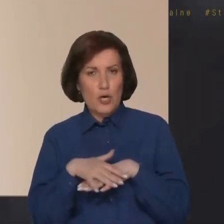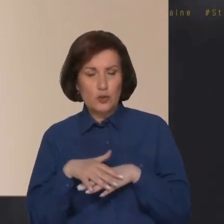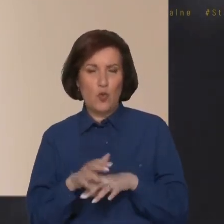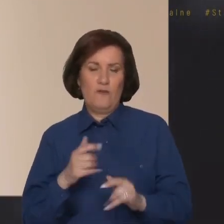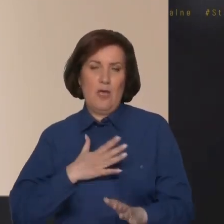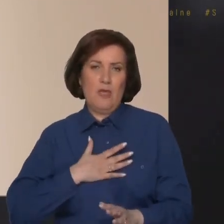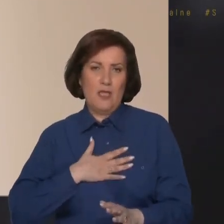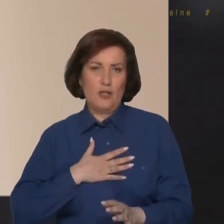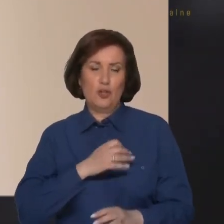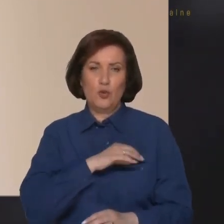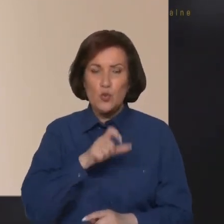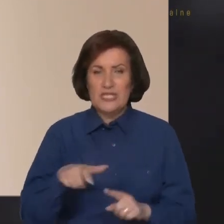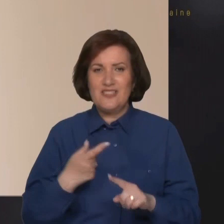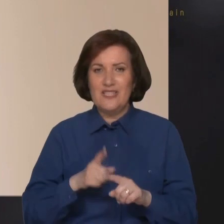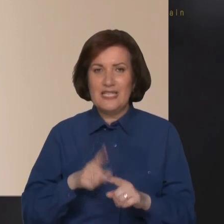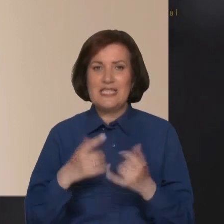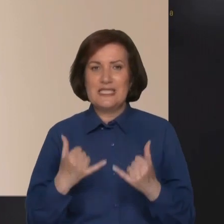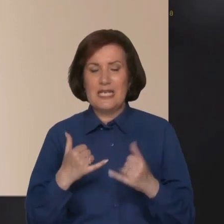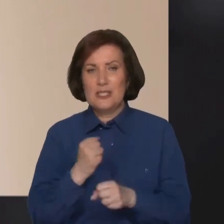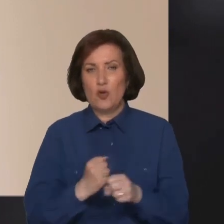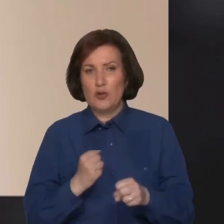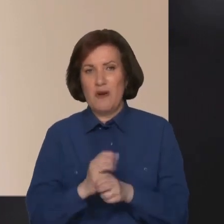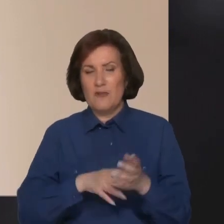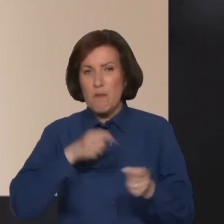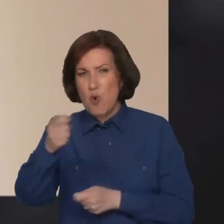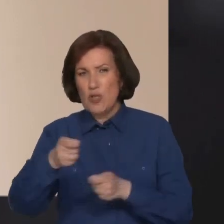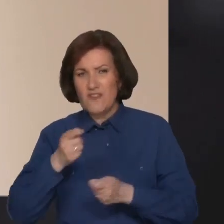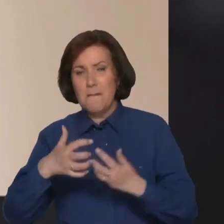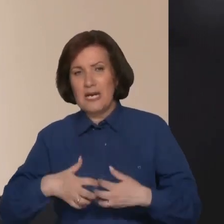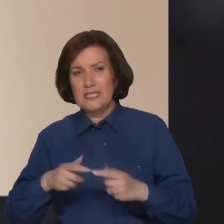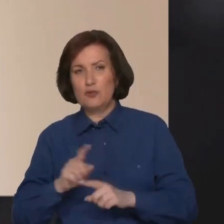на наших юристів, які зараз розробляють позови, всі